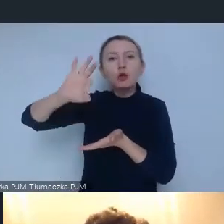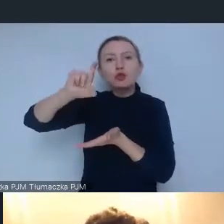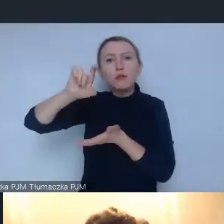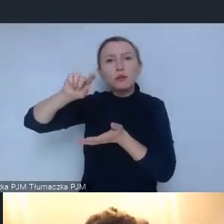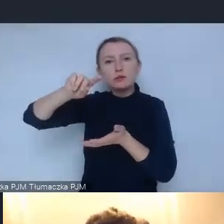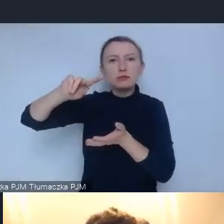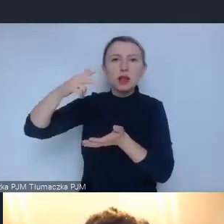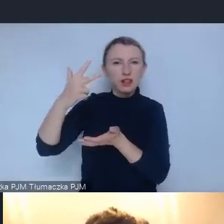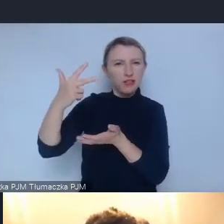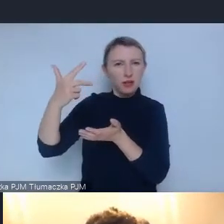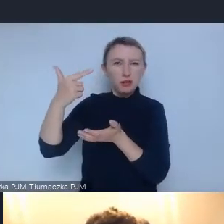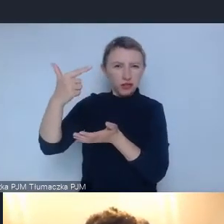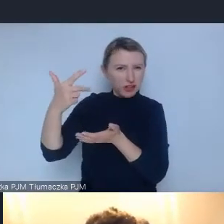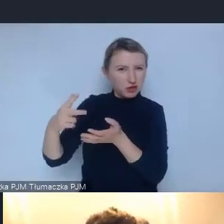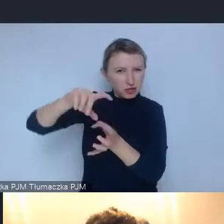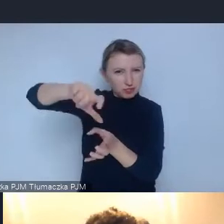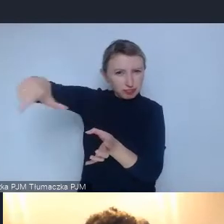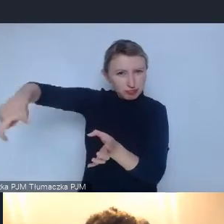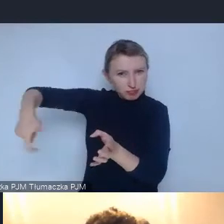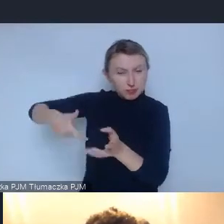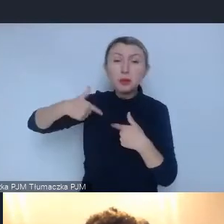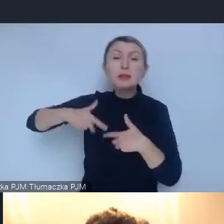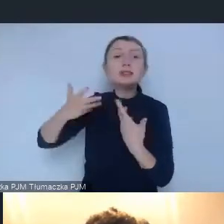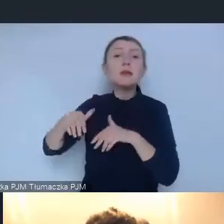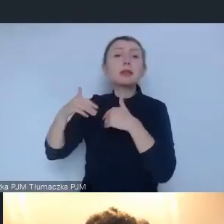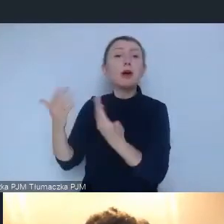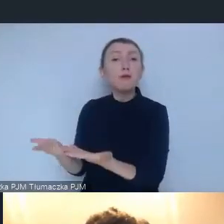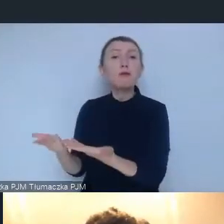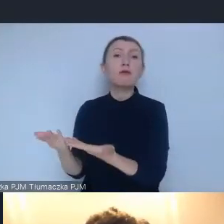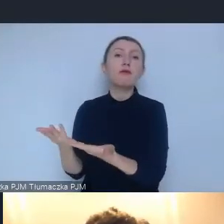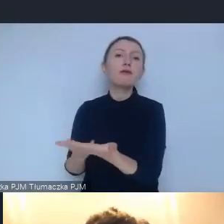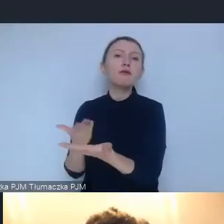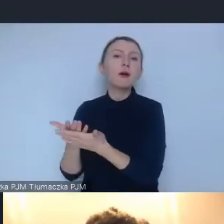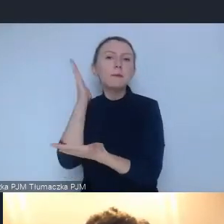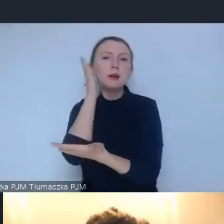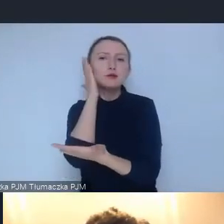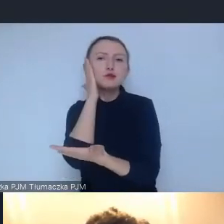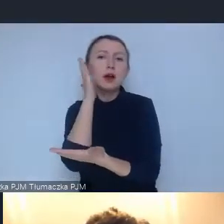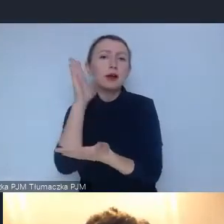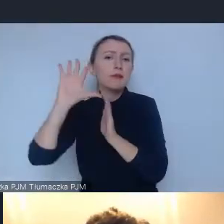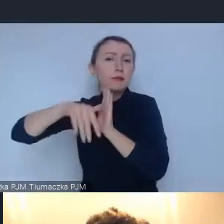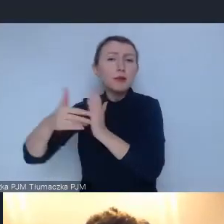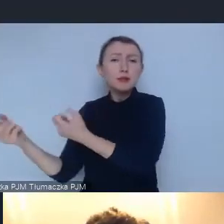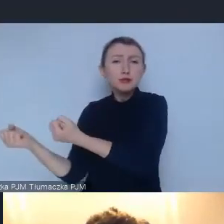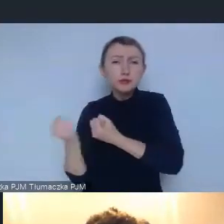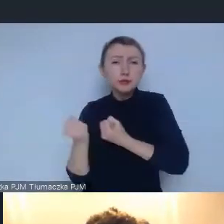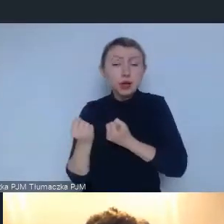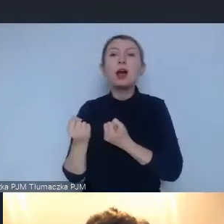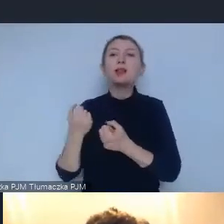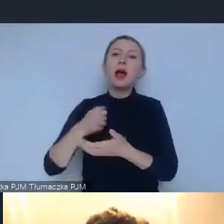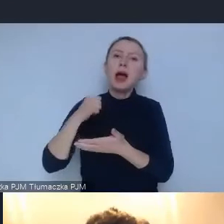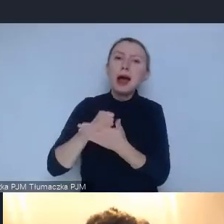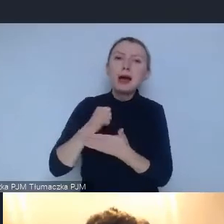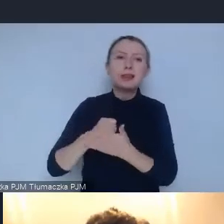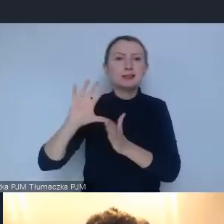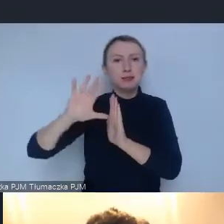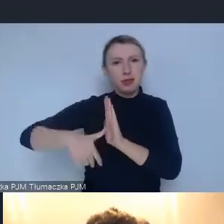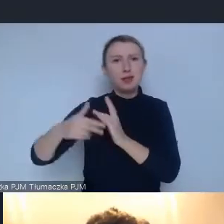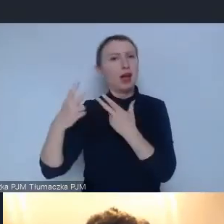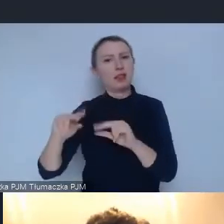2/3. I chcemy dla tych mieszkańców dać ofertę mieszkania w mieście. Mimo wszystko adres miasta niż adres